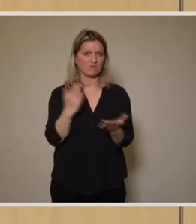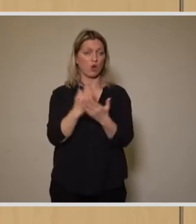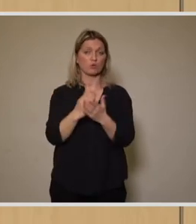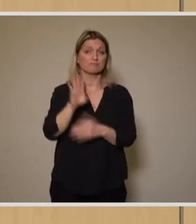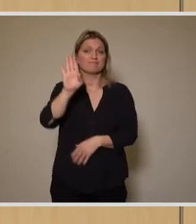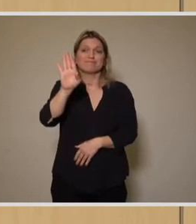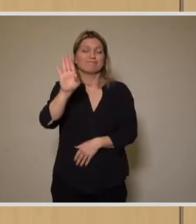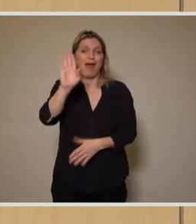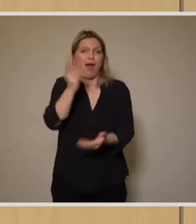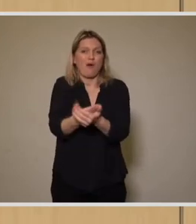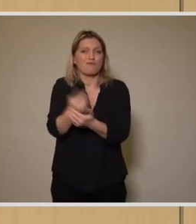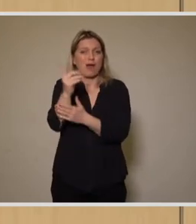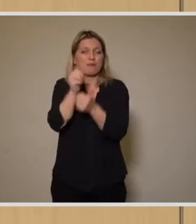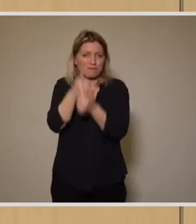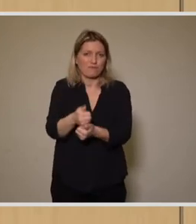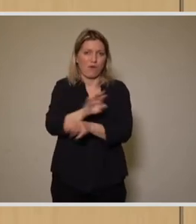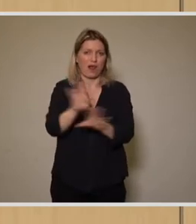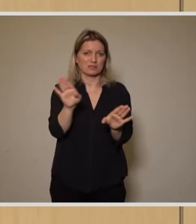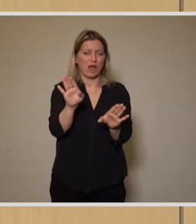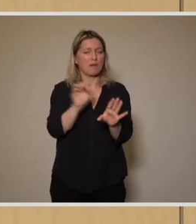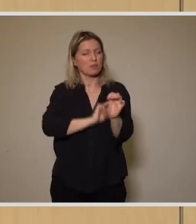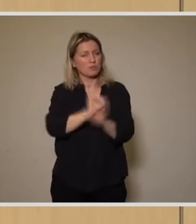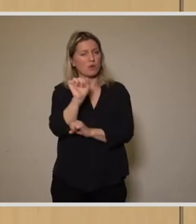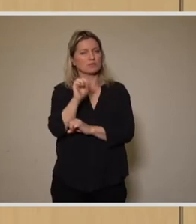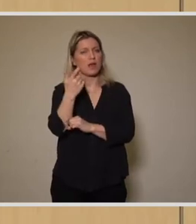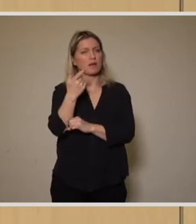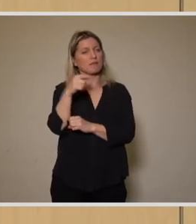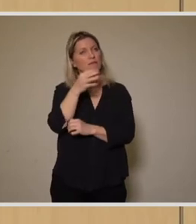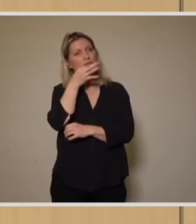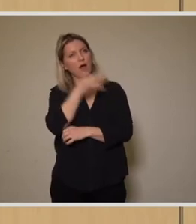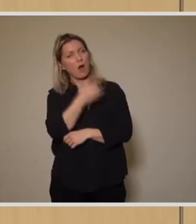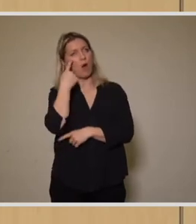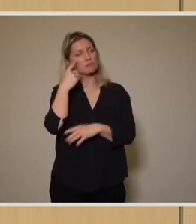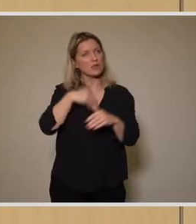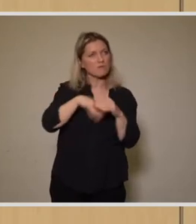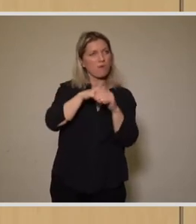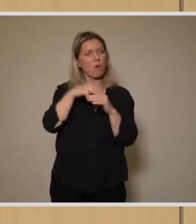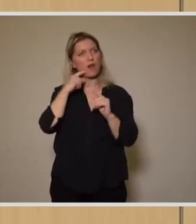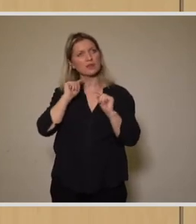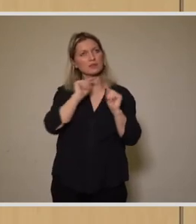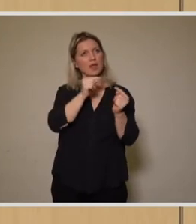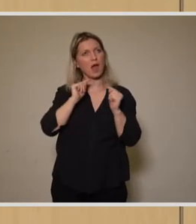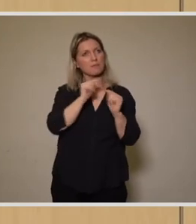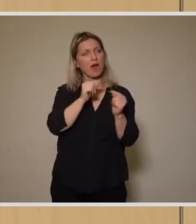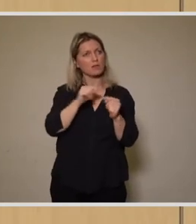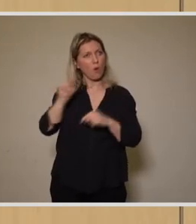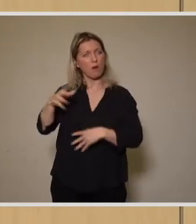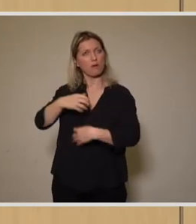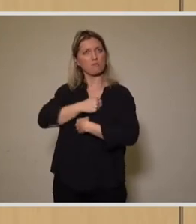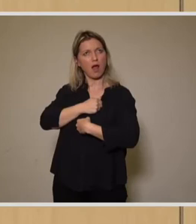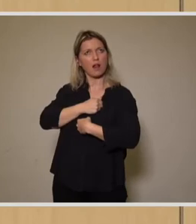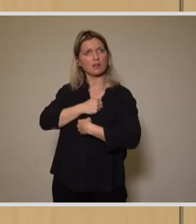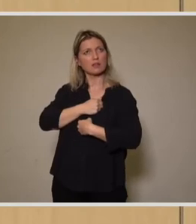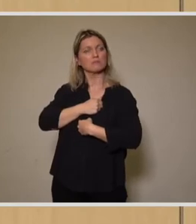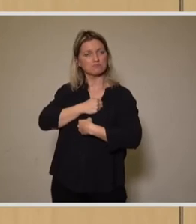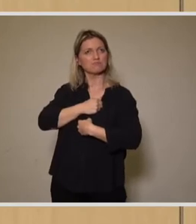er da ist. Ich finde aber trotzdem die Debatte und die Fragestellung, ob es sinnvoll ist, das Sachsenbad zu behalten, kommunal